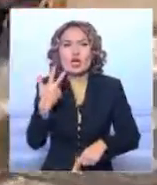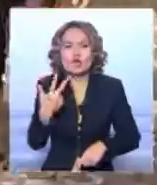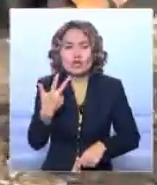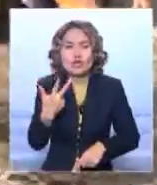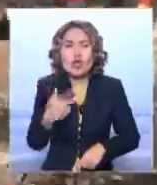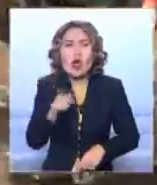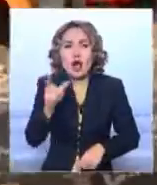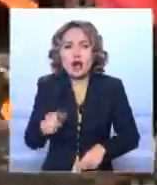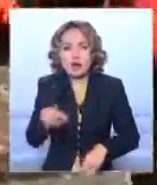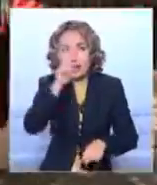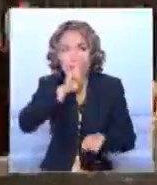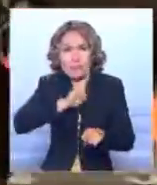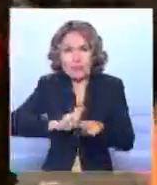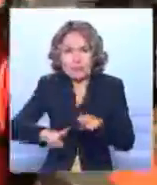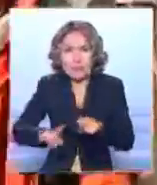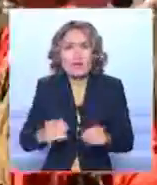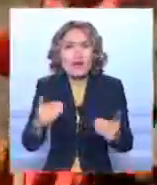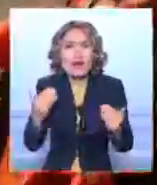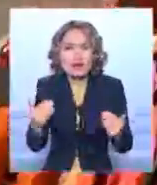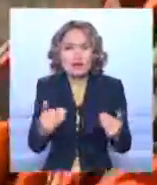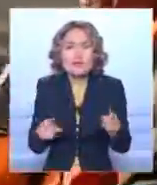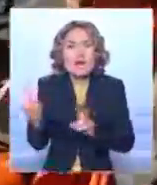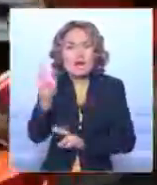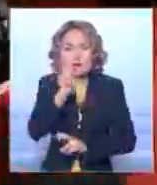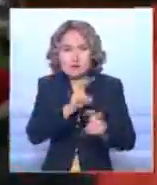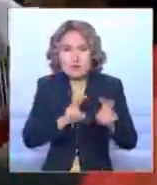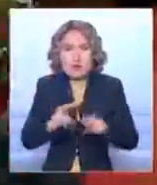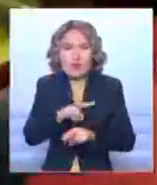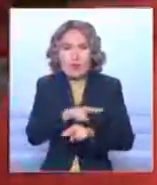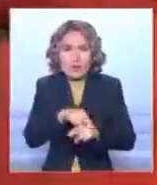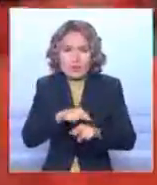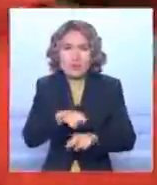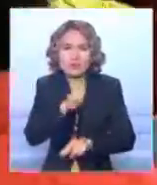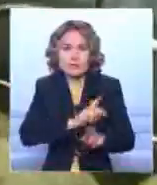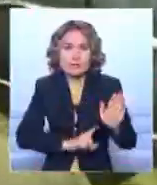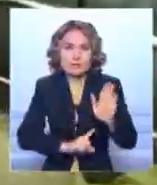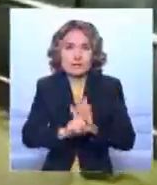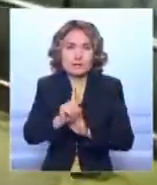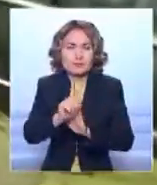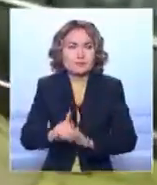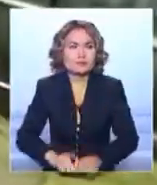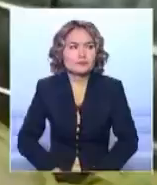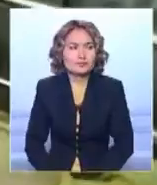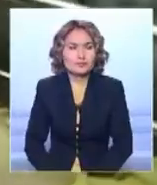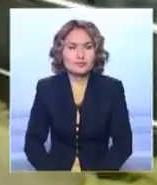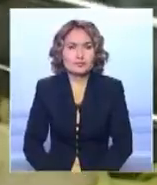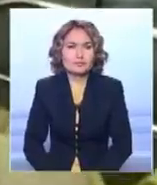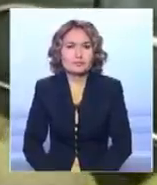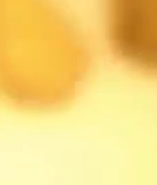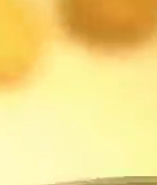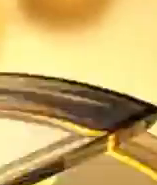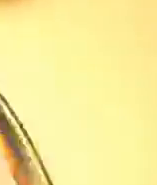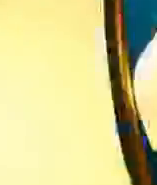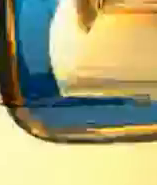жоғалып кеткен. Оларды іздестіруге құтқарушылармен қатар сарбаздар мен еріктілер тобы да қатысуда.